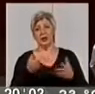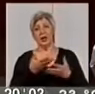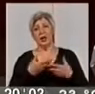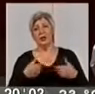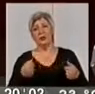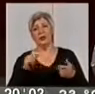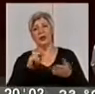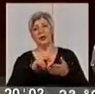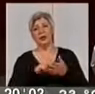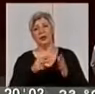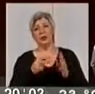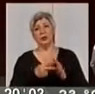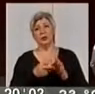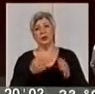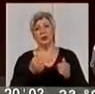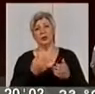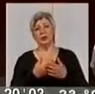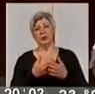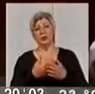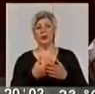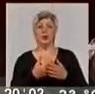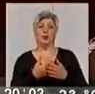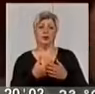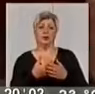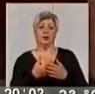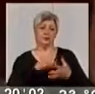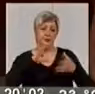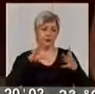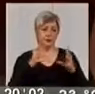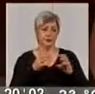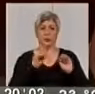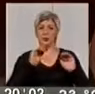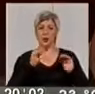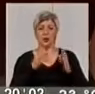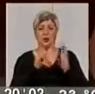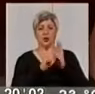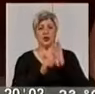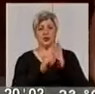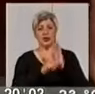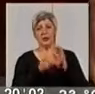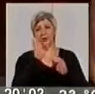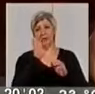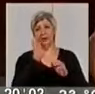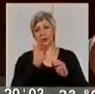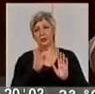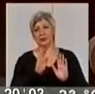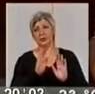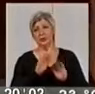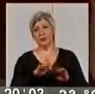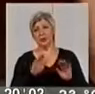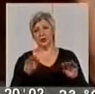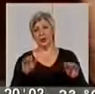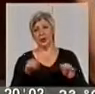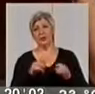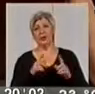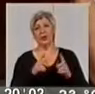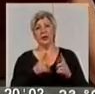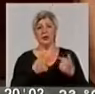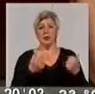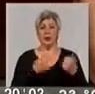від загальної не менше 60% були. І пришкільні табори департамент освіти собі планує, скажімо,